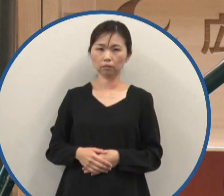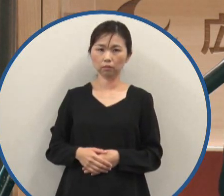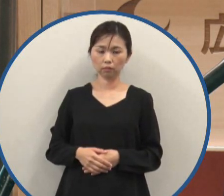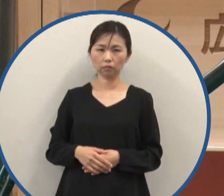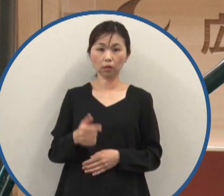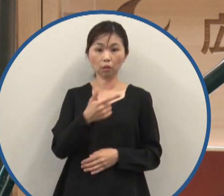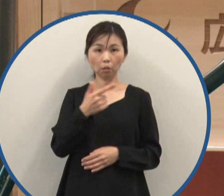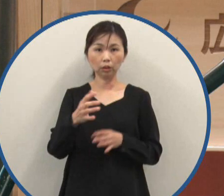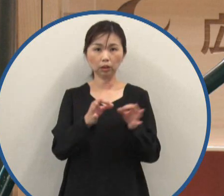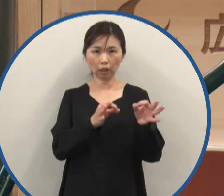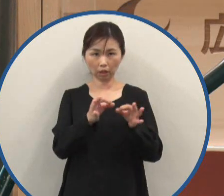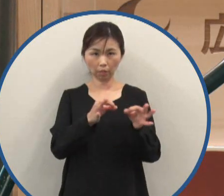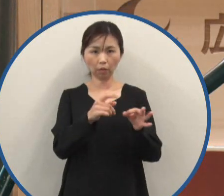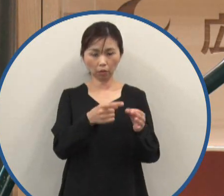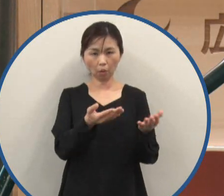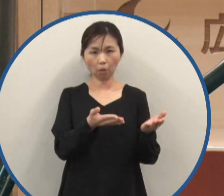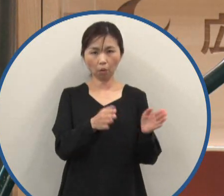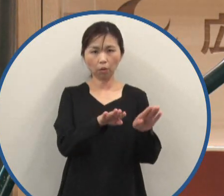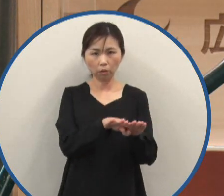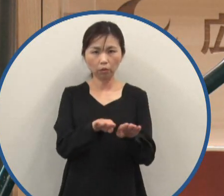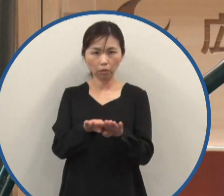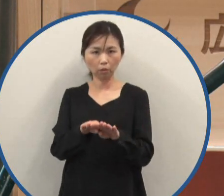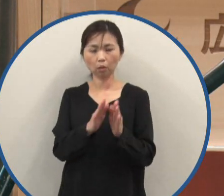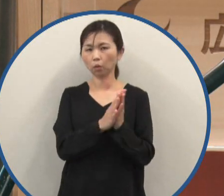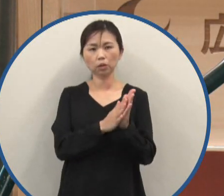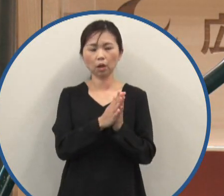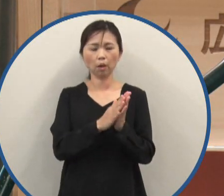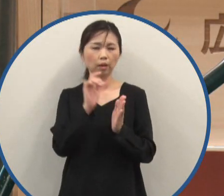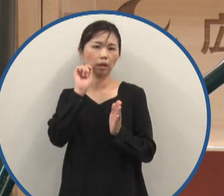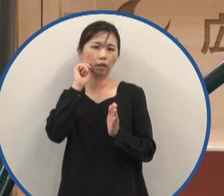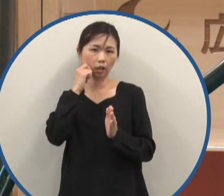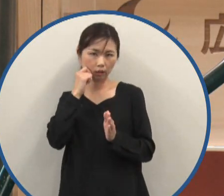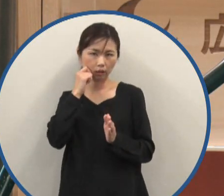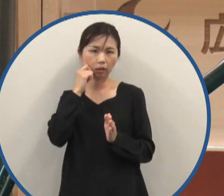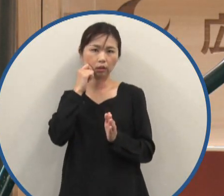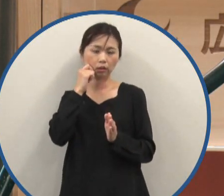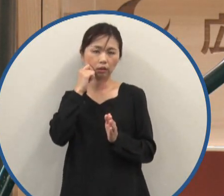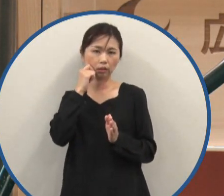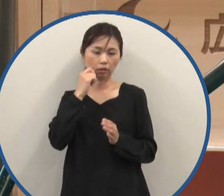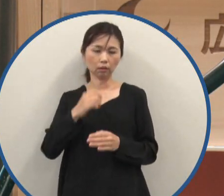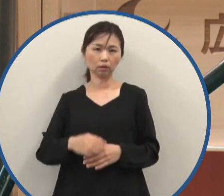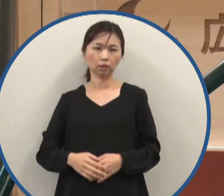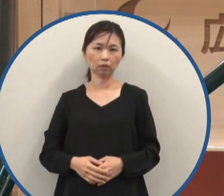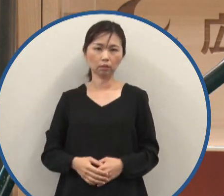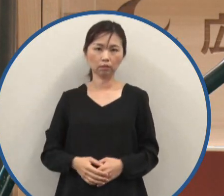大規模店舗は休業要請はできないということに事実上なります。